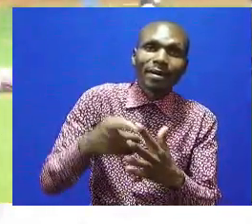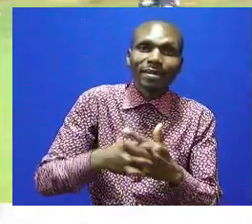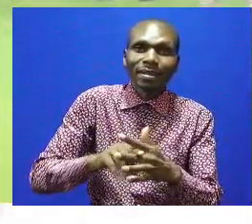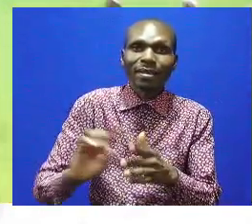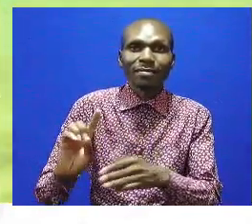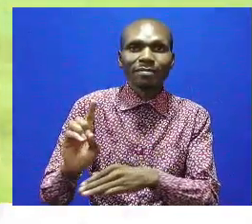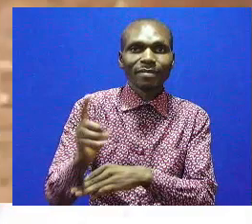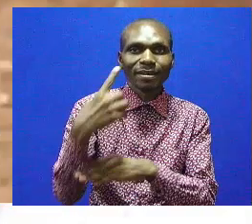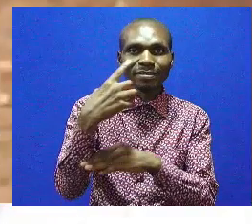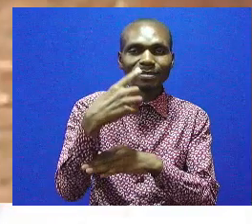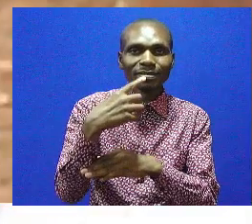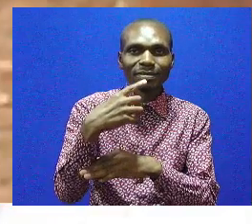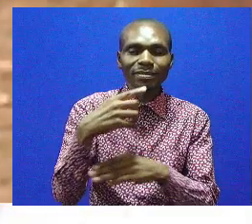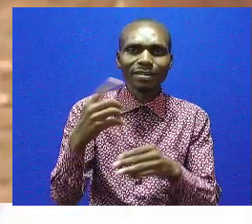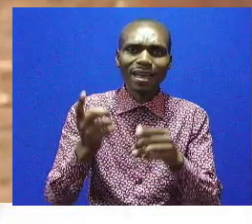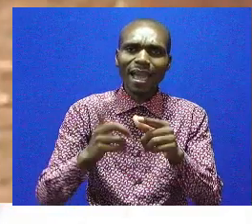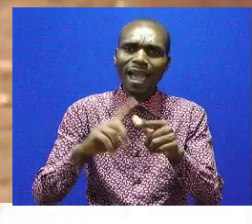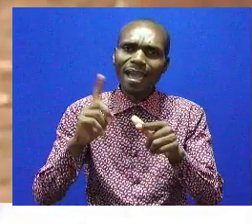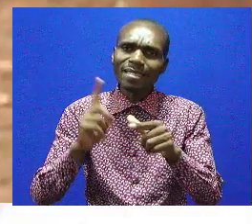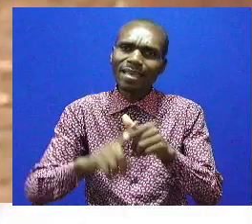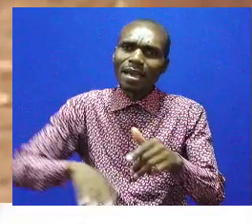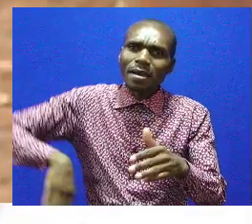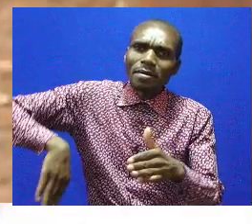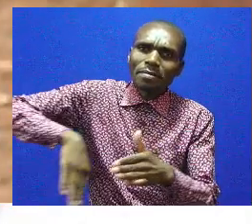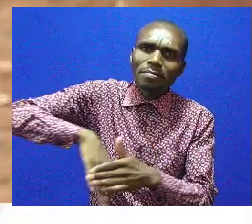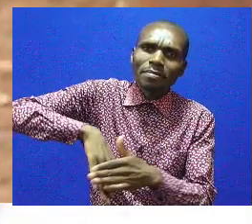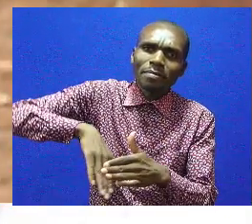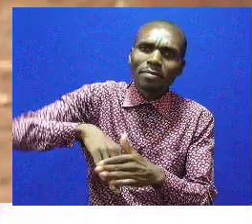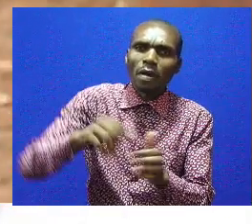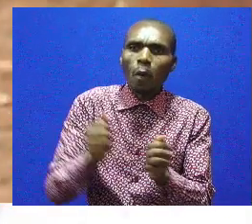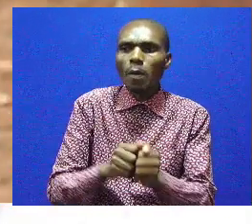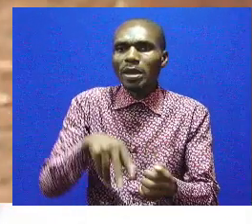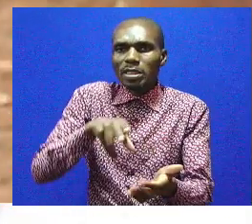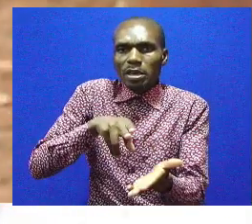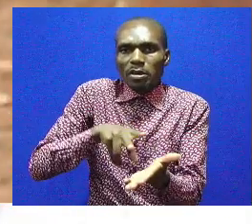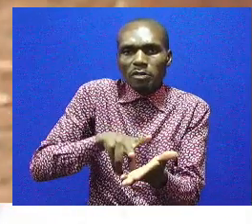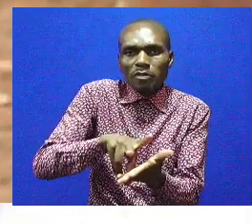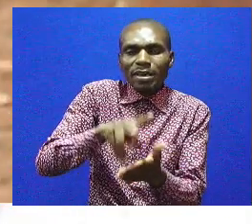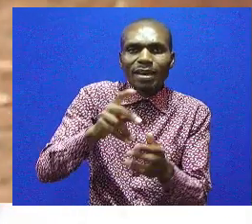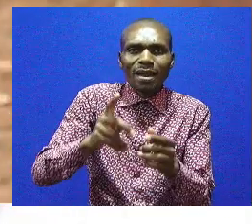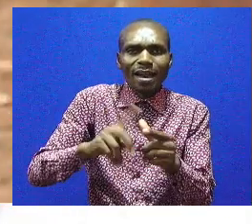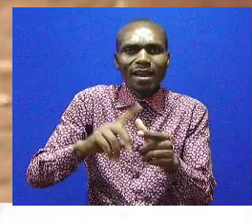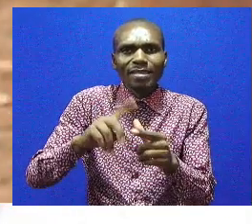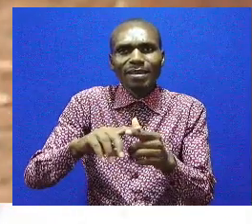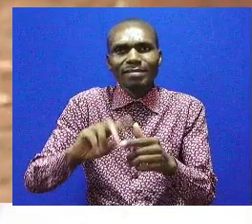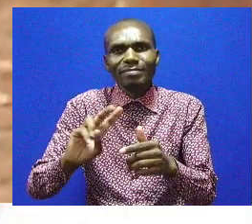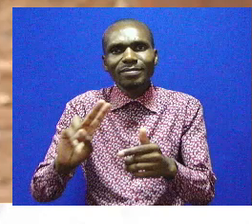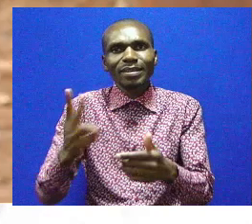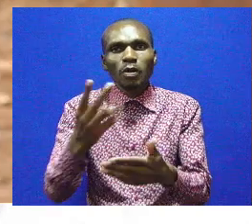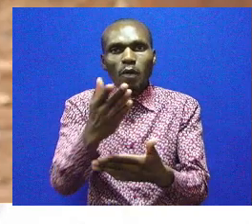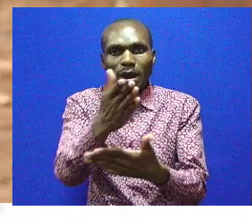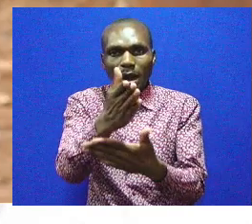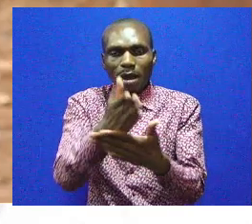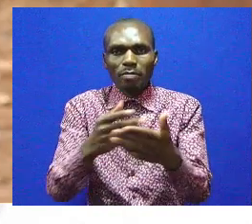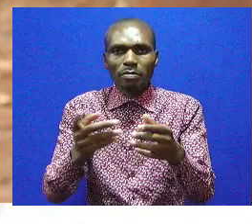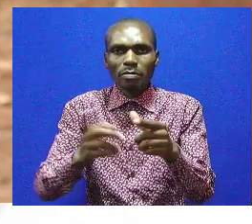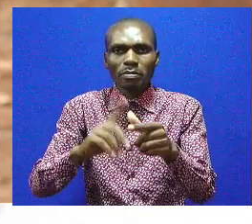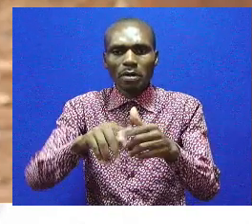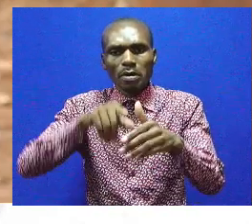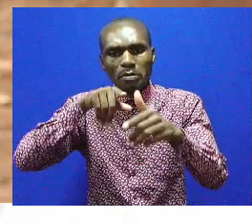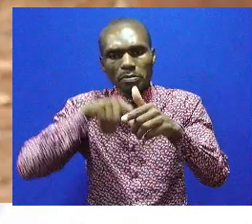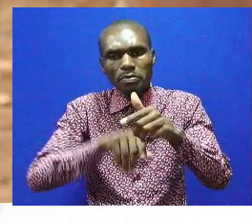motangani tua nyarte wa kana figa bullets na soete ange second half na nyarte ko beke